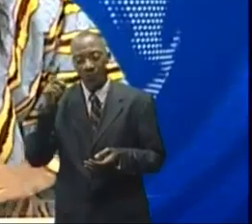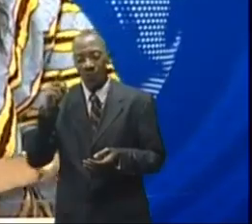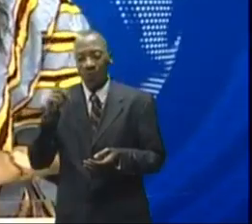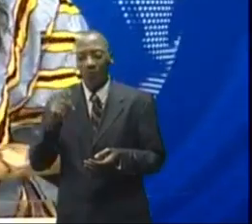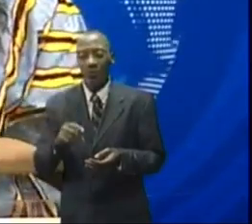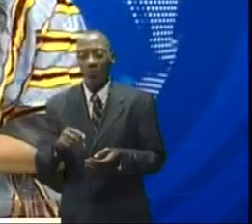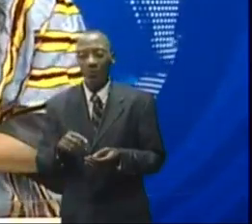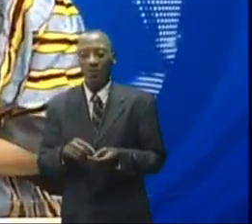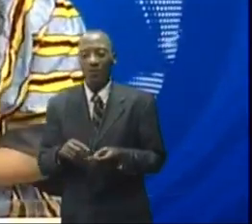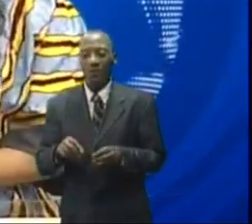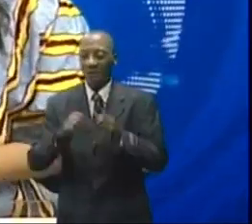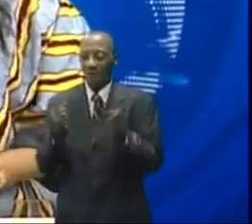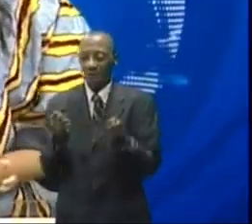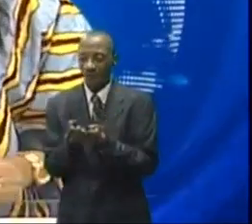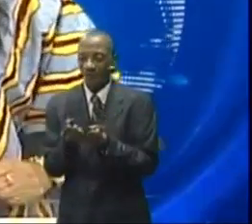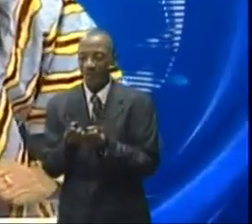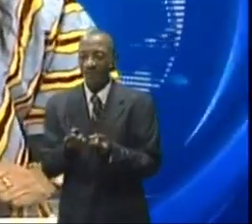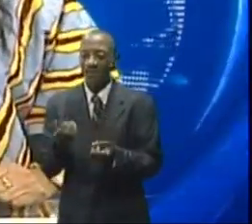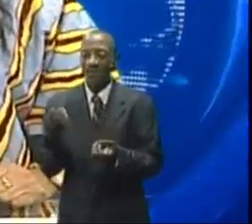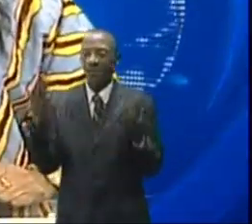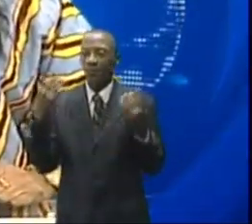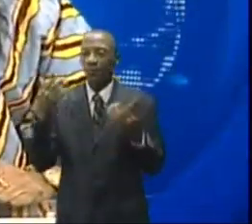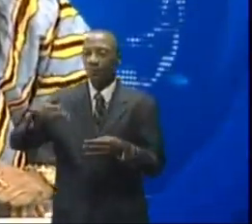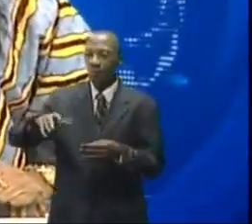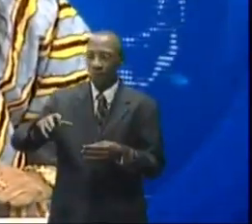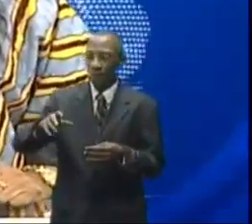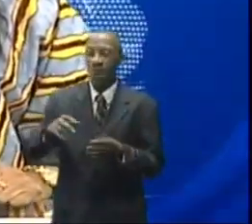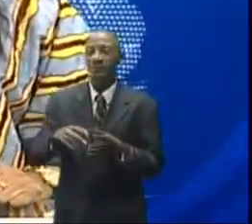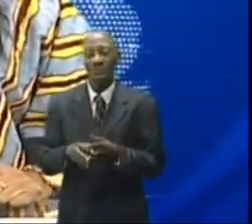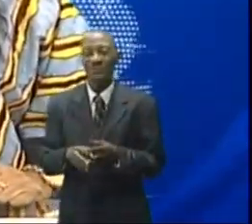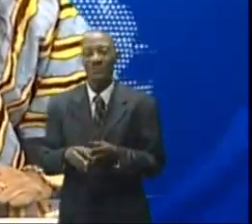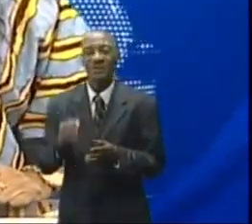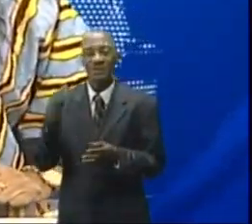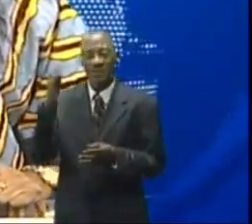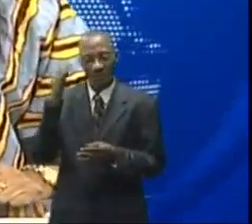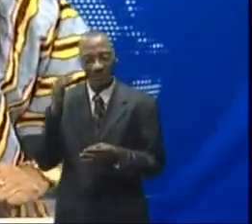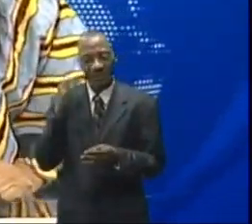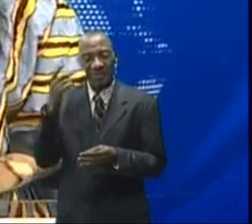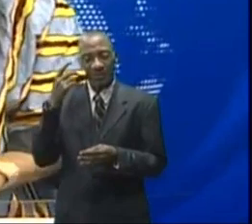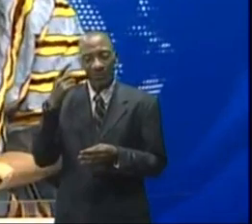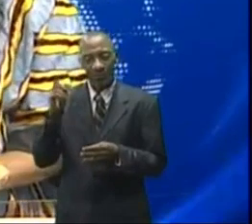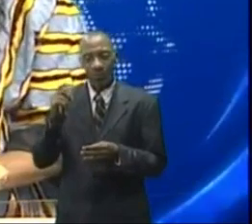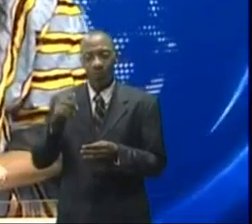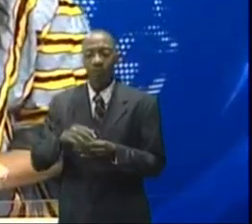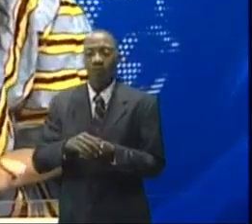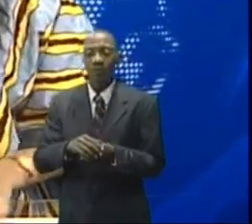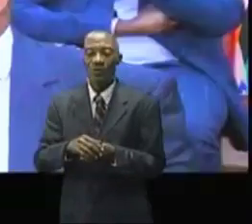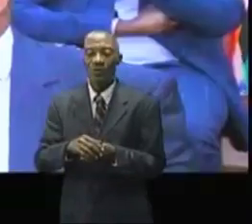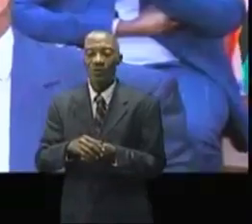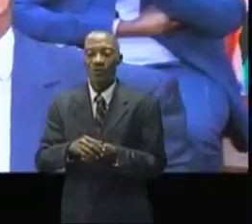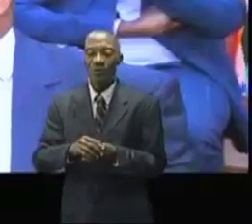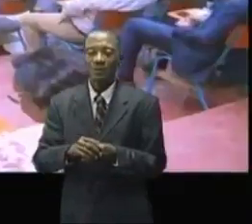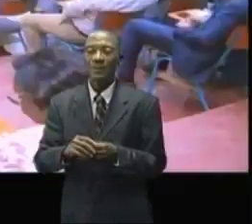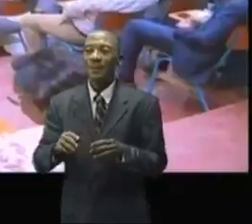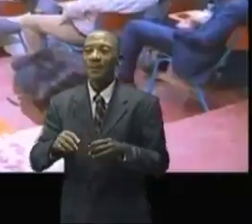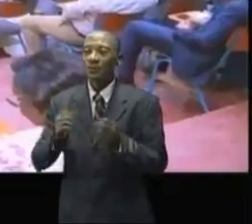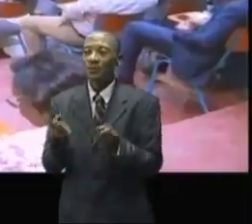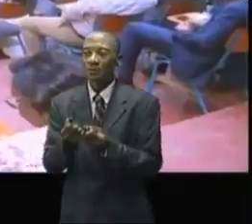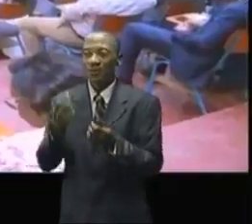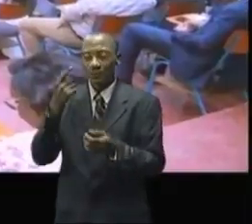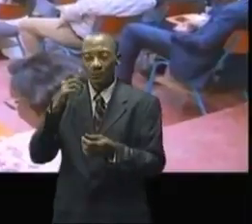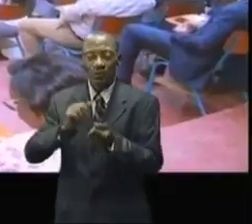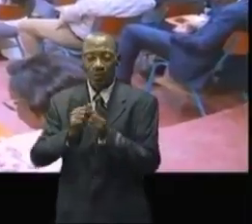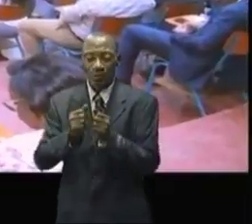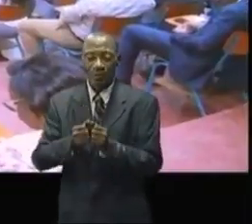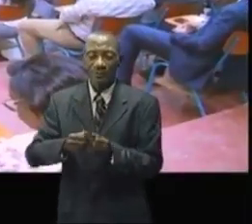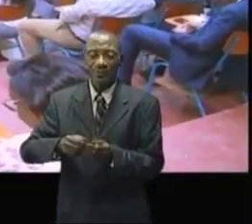Mwenze Mokaleng, a lancé officiellement ce mode de paiement en ligne. Marie Kalong. Les abonnés de la régie des eaux